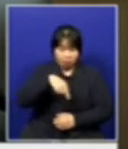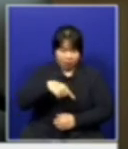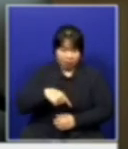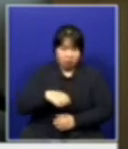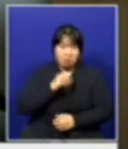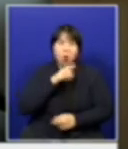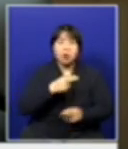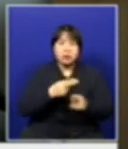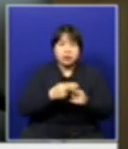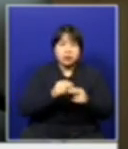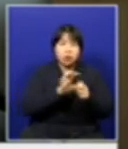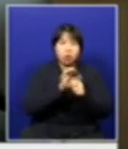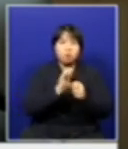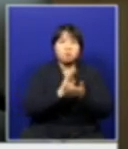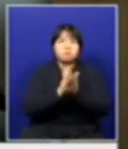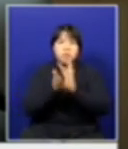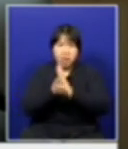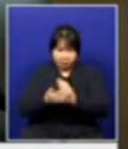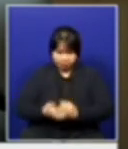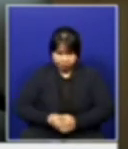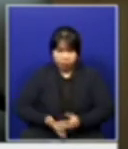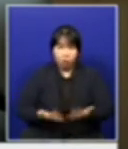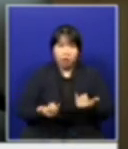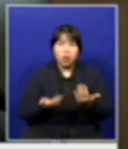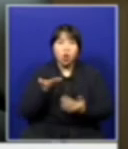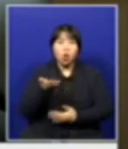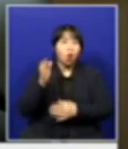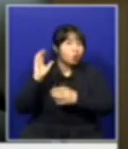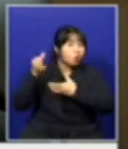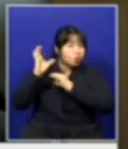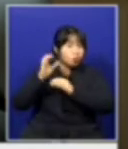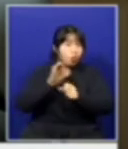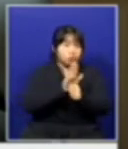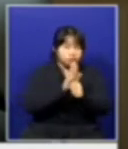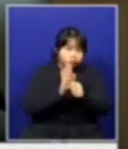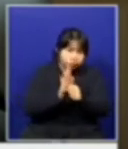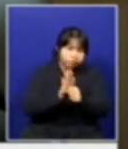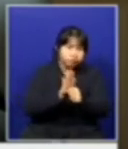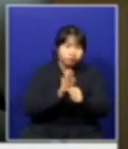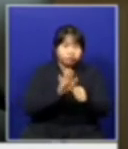นายกได้ทบทวนการเยียวยาแล้วก็ช่วยมองประชาชนเป็นพี่น้